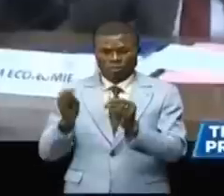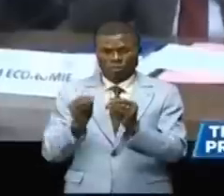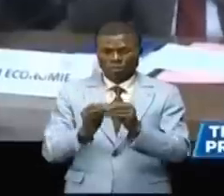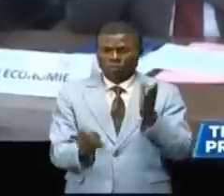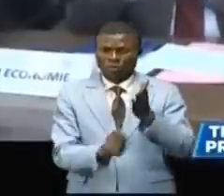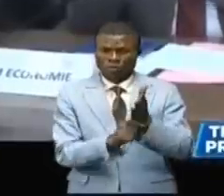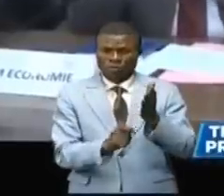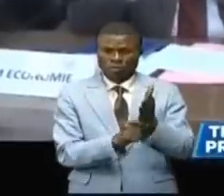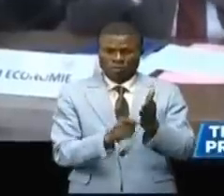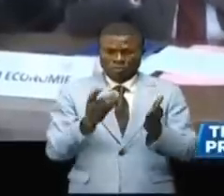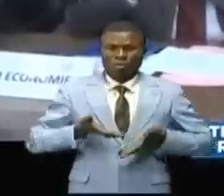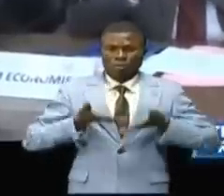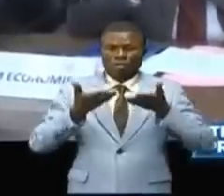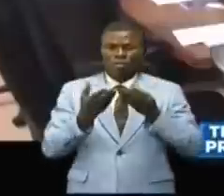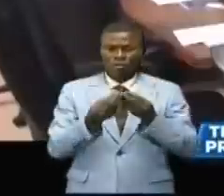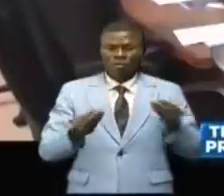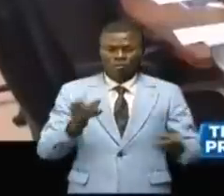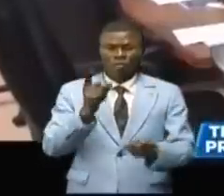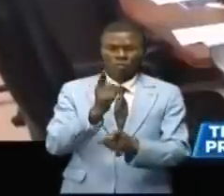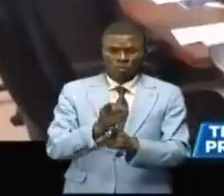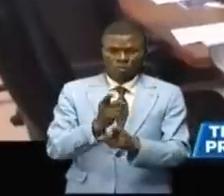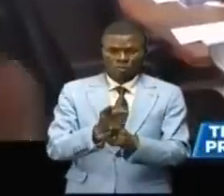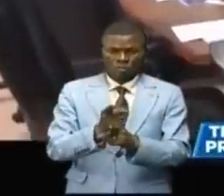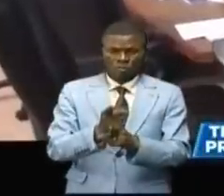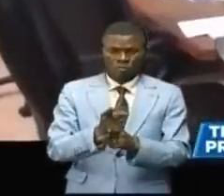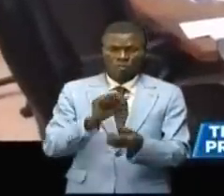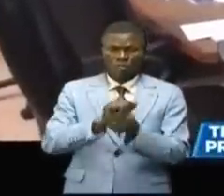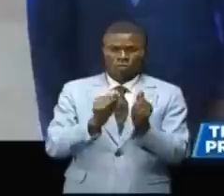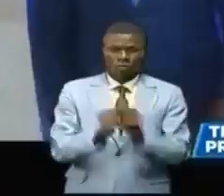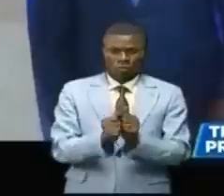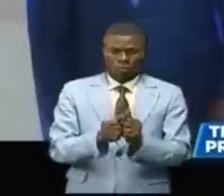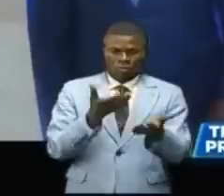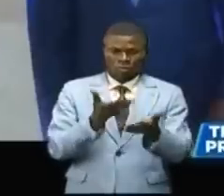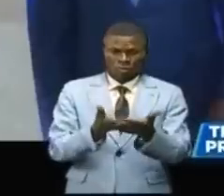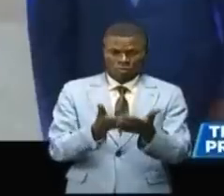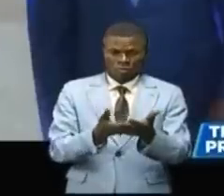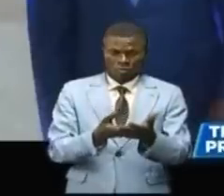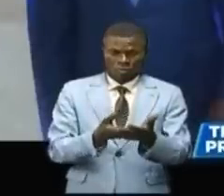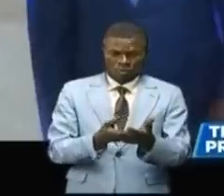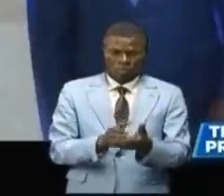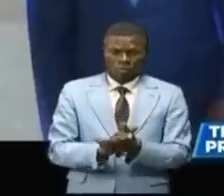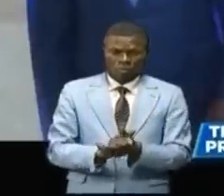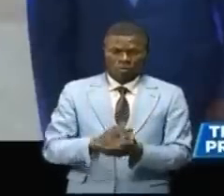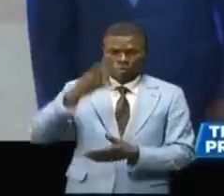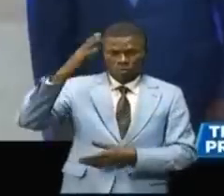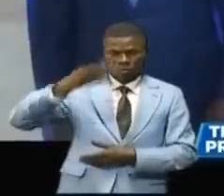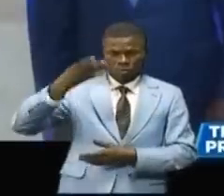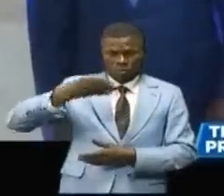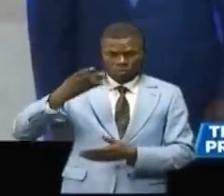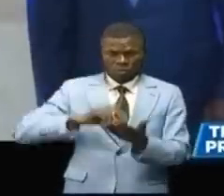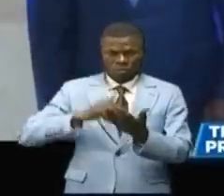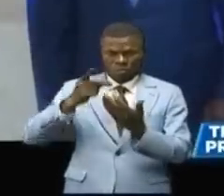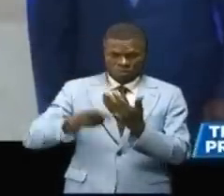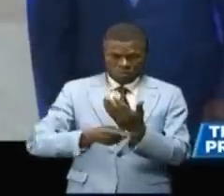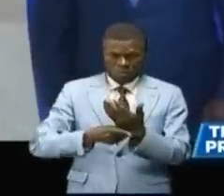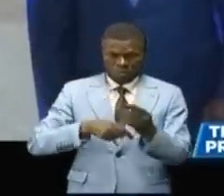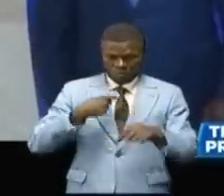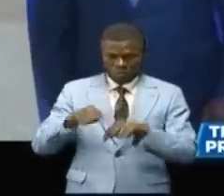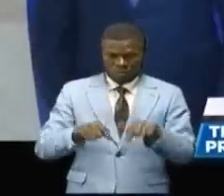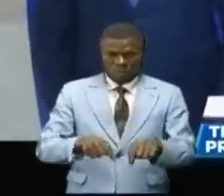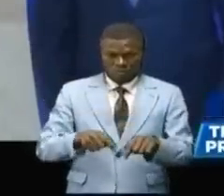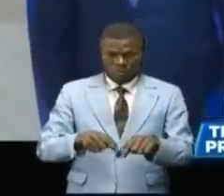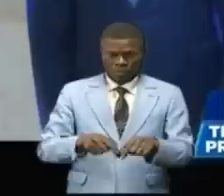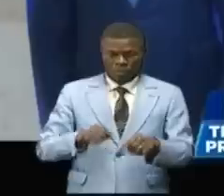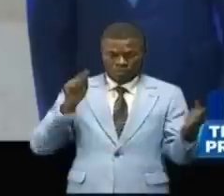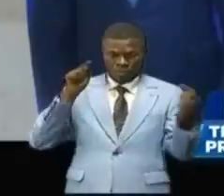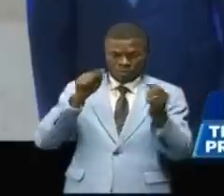techniques pour proposer des mesures concrètes visant à stabiliser le taux d'échange. Nous venons de passer la quatrième revue et nous allons vers la